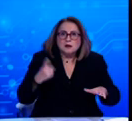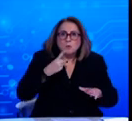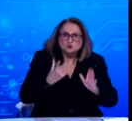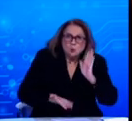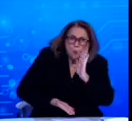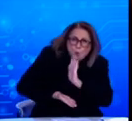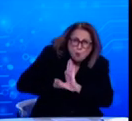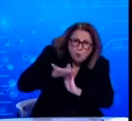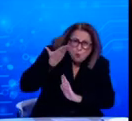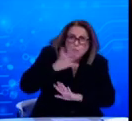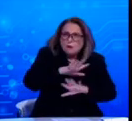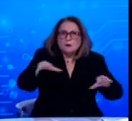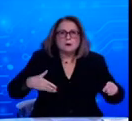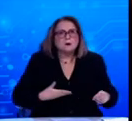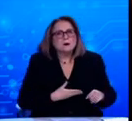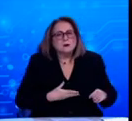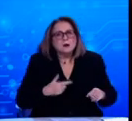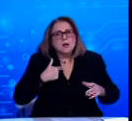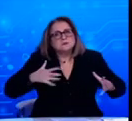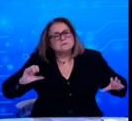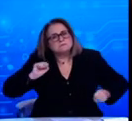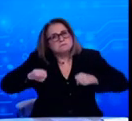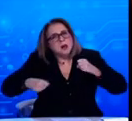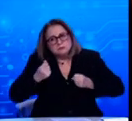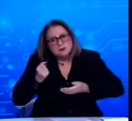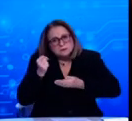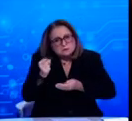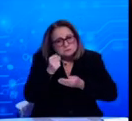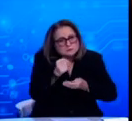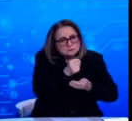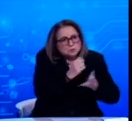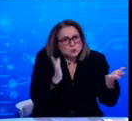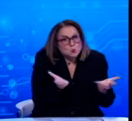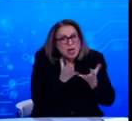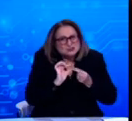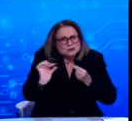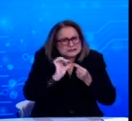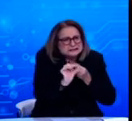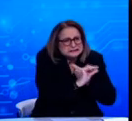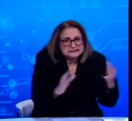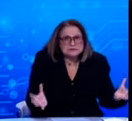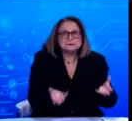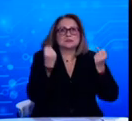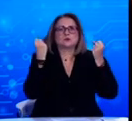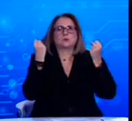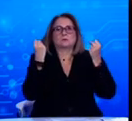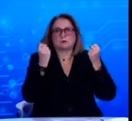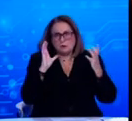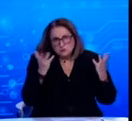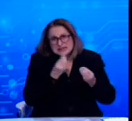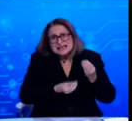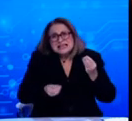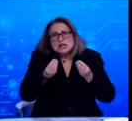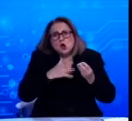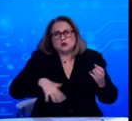τα πράγματα θα ήταν πολύ χειρότερα. Κυρίως όμως, lockdown σημαίνει κοινωνική μεροληψία.